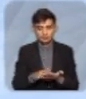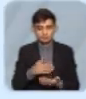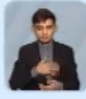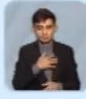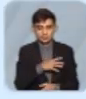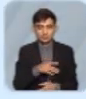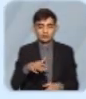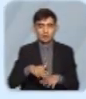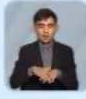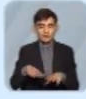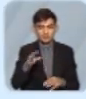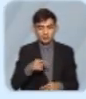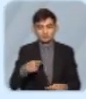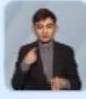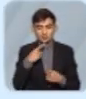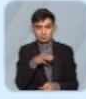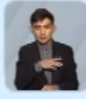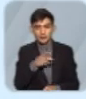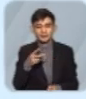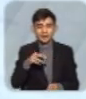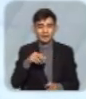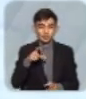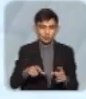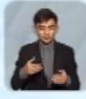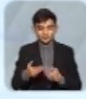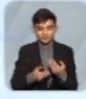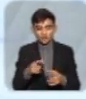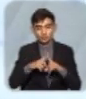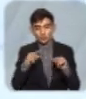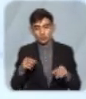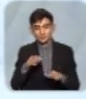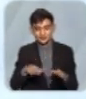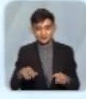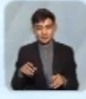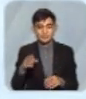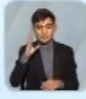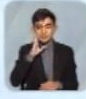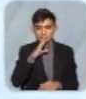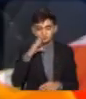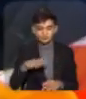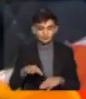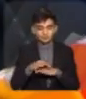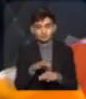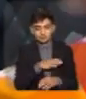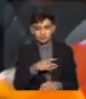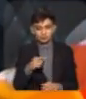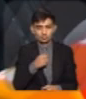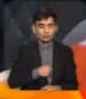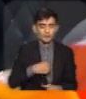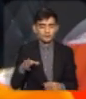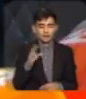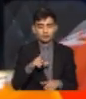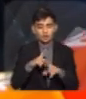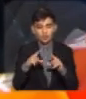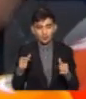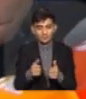кеттік дейді. Жаяу жүргіншілердің жолы қардан ашылмай, мектепке баратын бала оны жетектеген ата-ана қапалы. Міне, мектептің айналасы